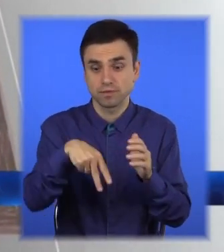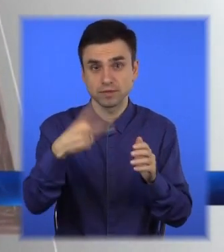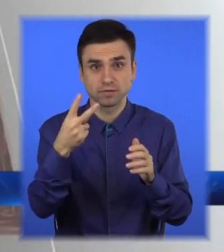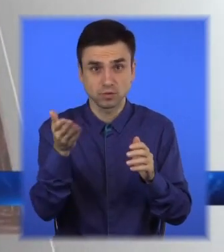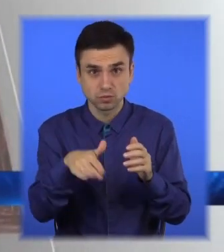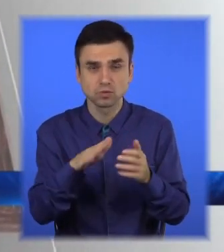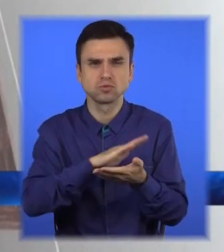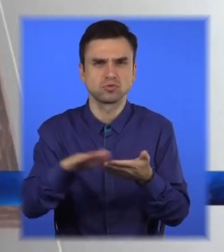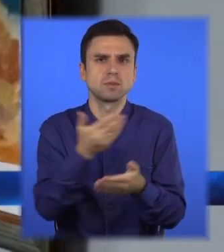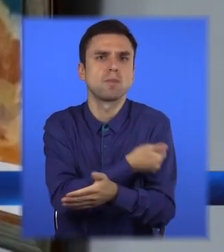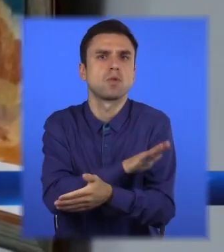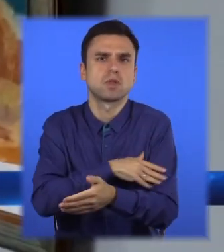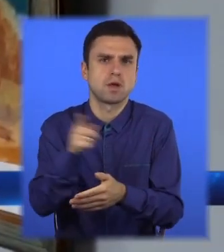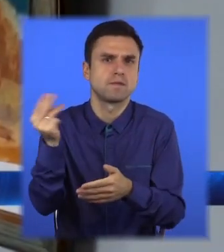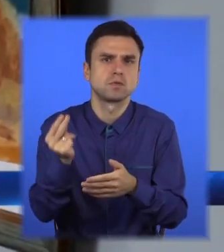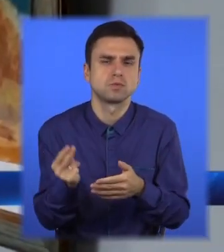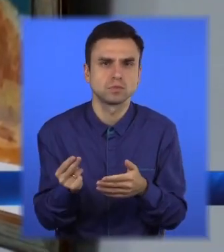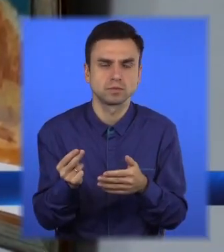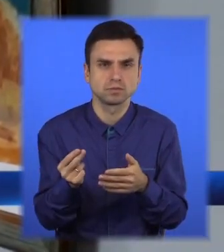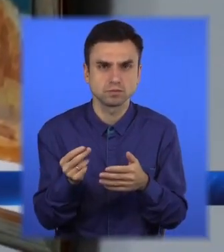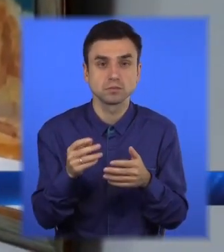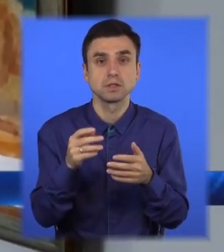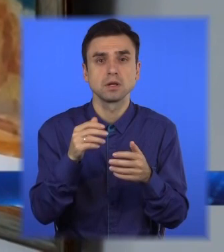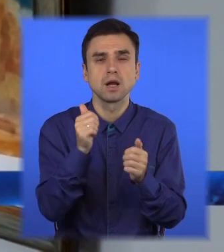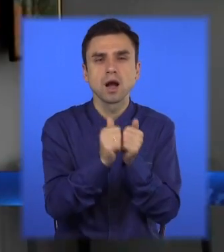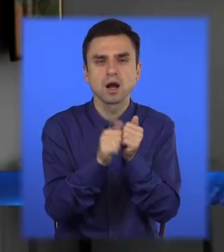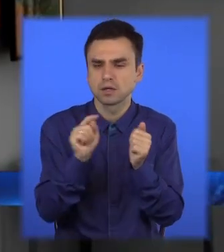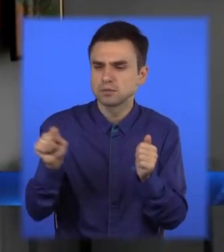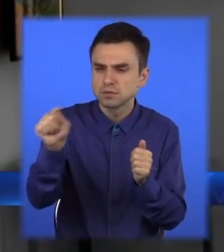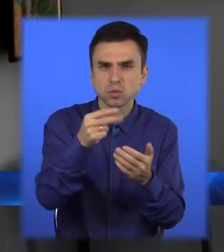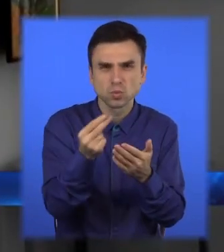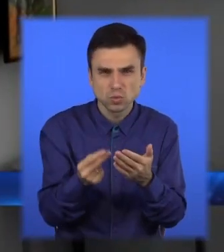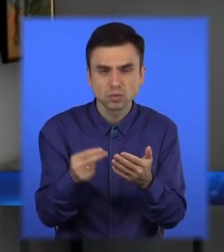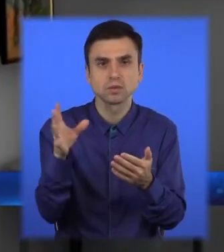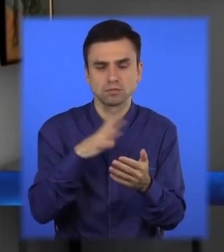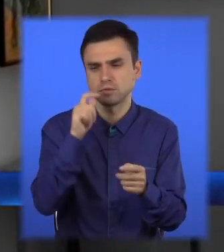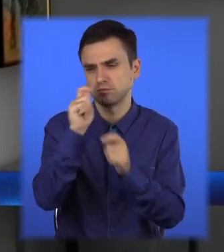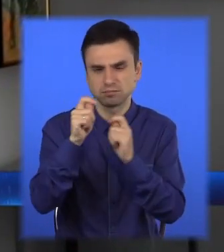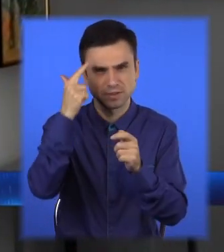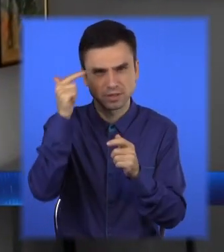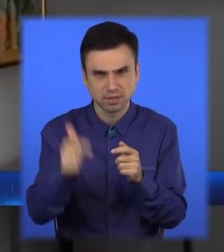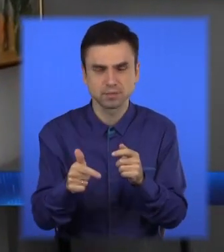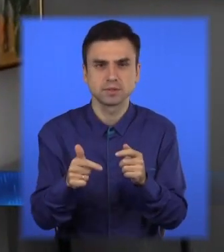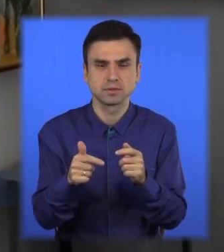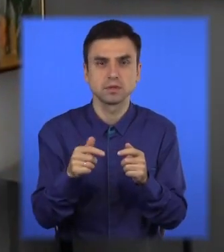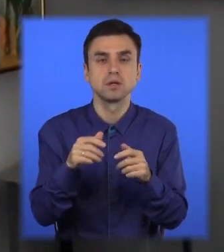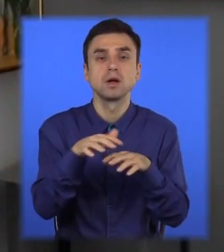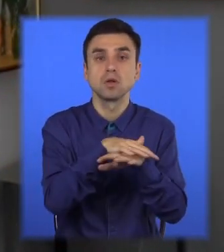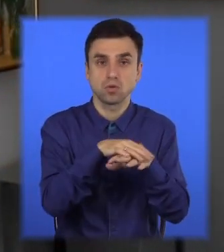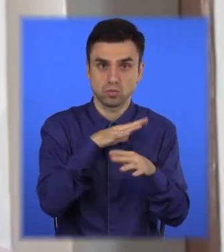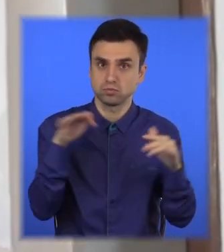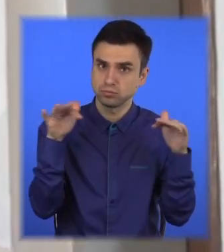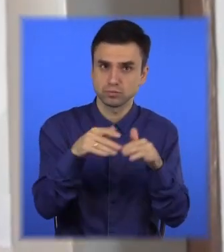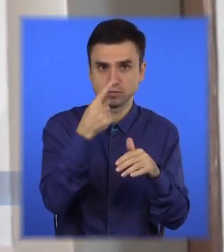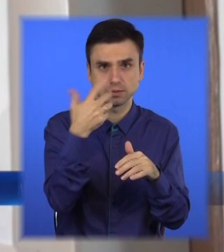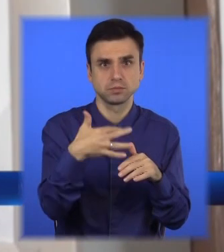її відкритті грамоту отримав кожен без винятку учасник. Підтримати художників прийшли майже півсотні містян.